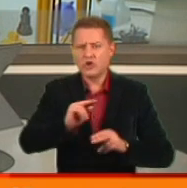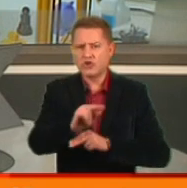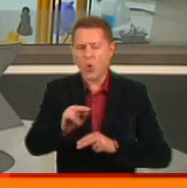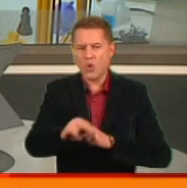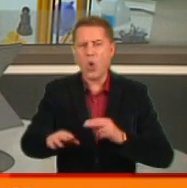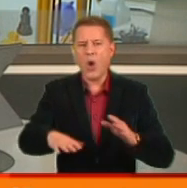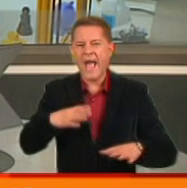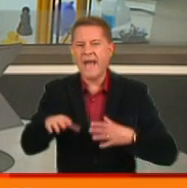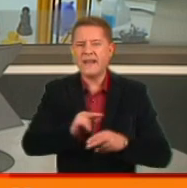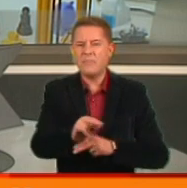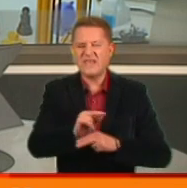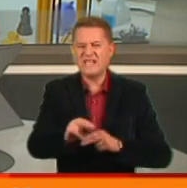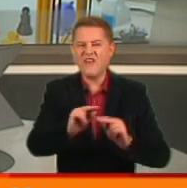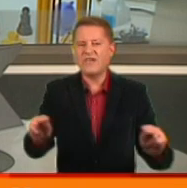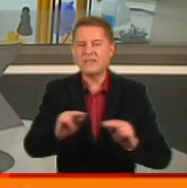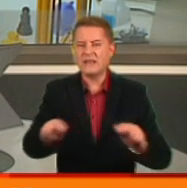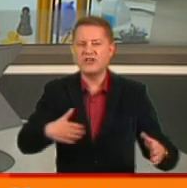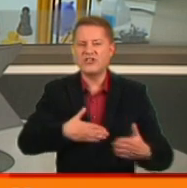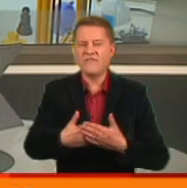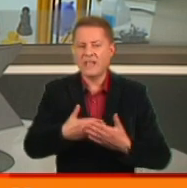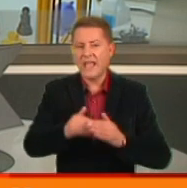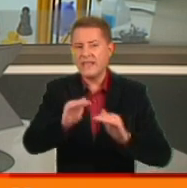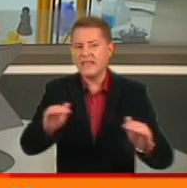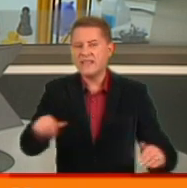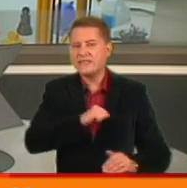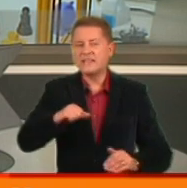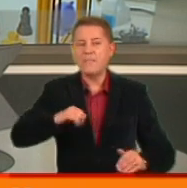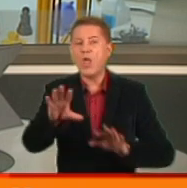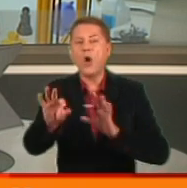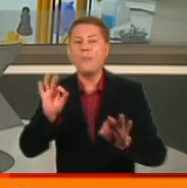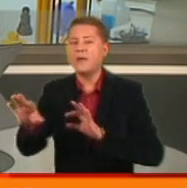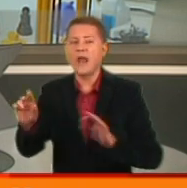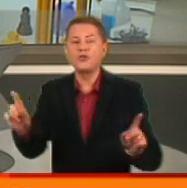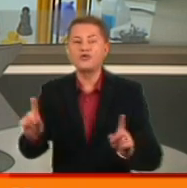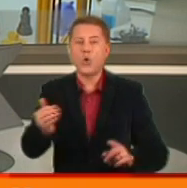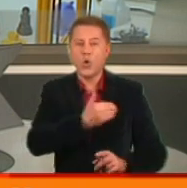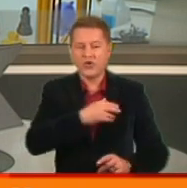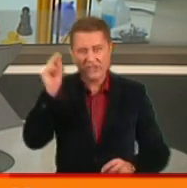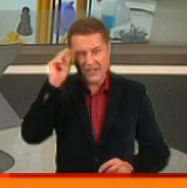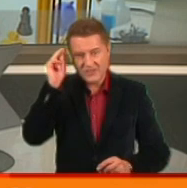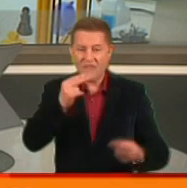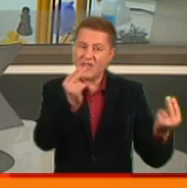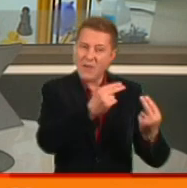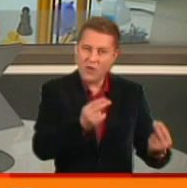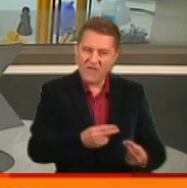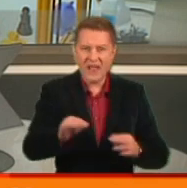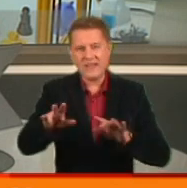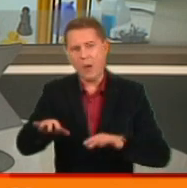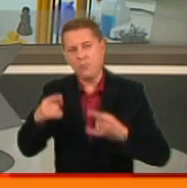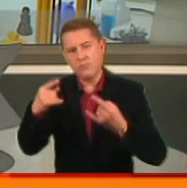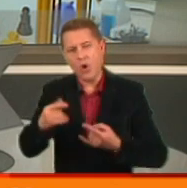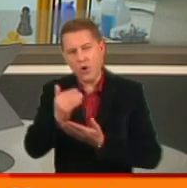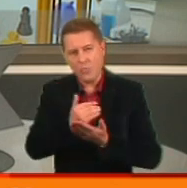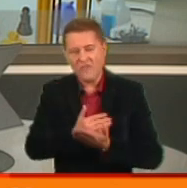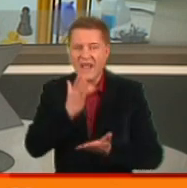інституті раку. Викладачі – волонтери, а дітки самі обирають, чого хочуть навчитися. Від 3D-моделювання до програмування є